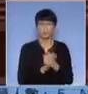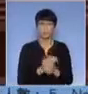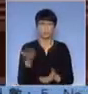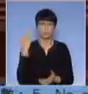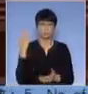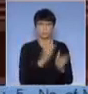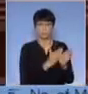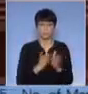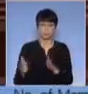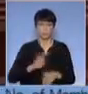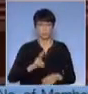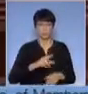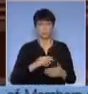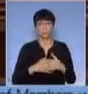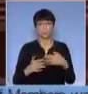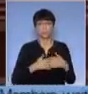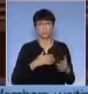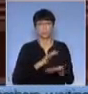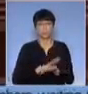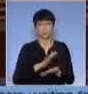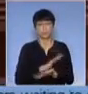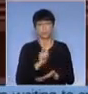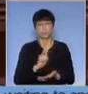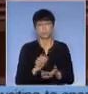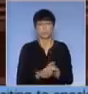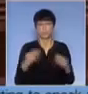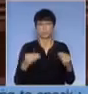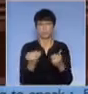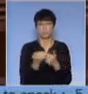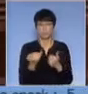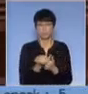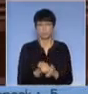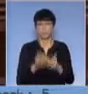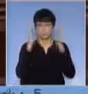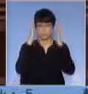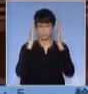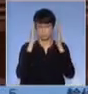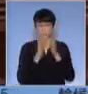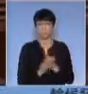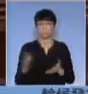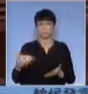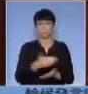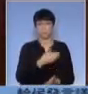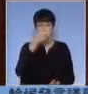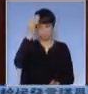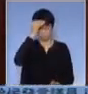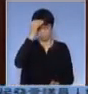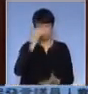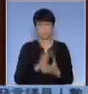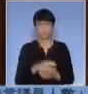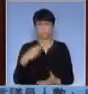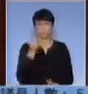同樣事情的經驗，討論點樣可以引導學生建立正確的觀念，集思廣益。多謝主席。 何君堯議